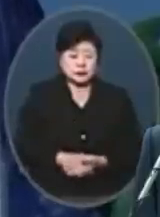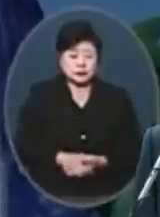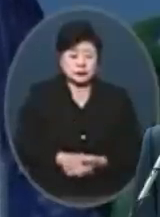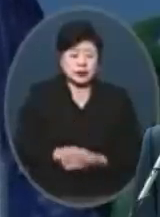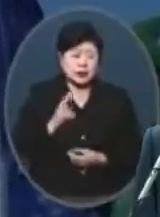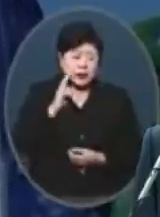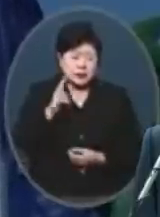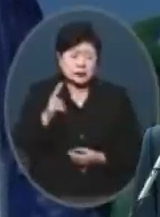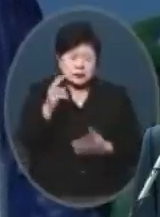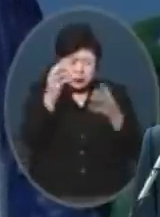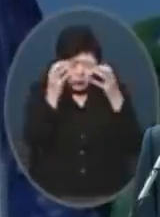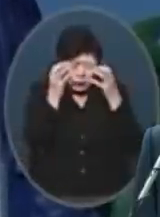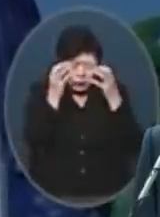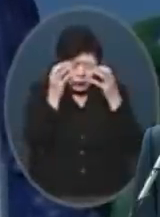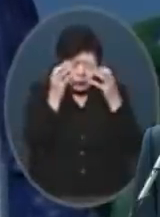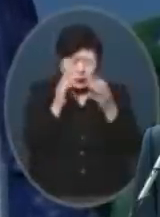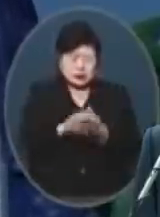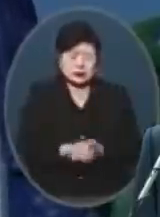극한 고통이